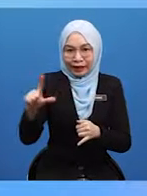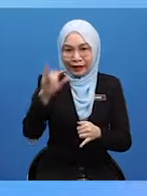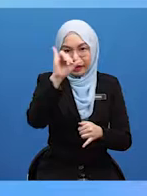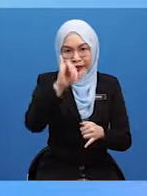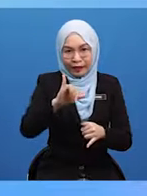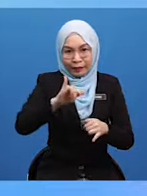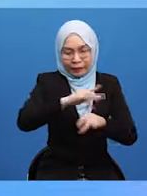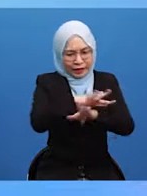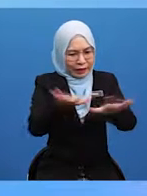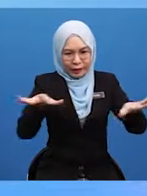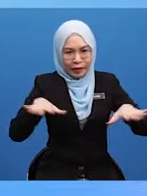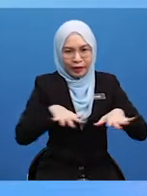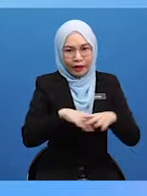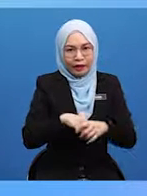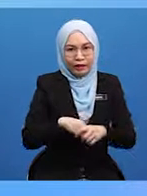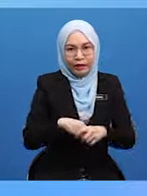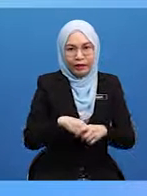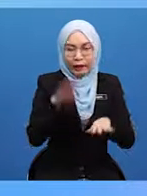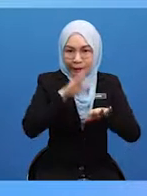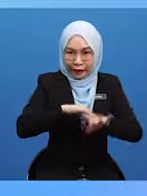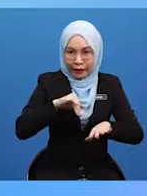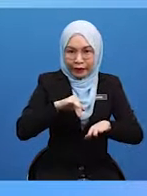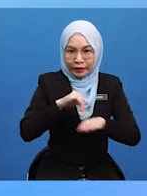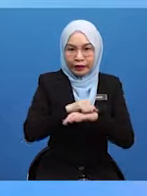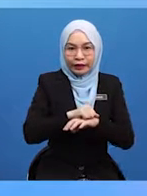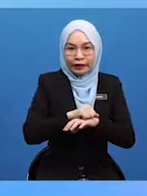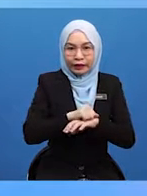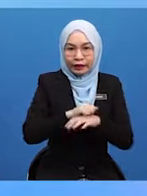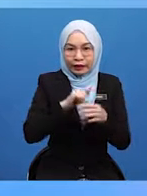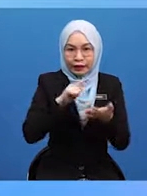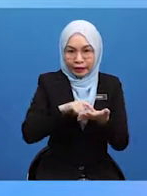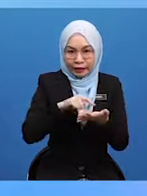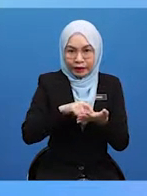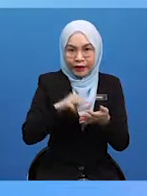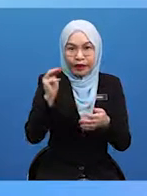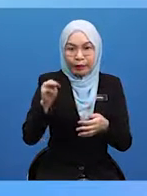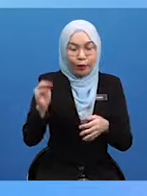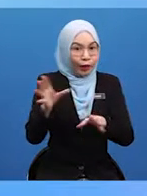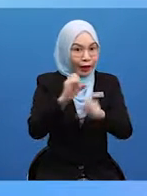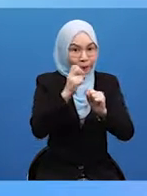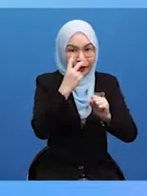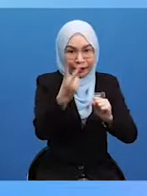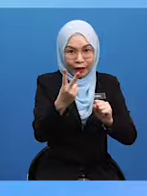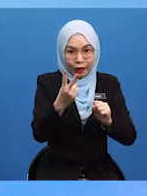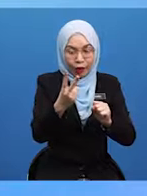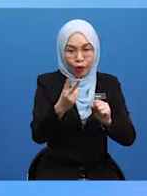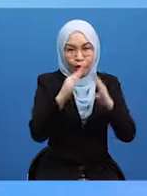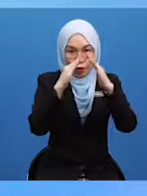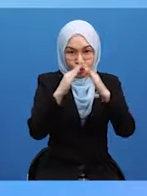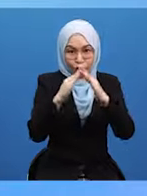berselerak. Pada pola ini, murid-murid dapat lihat rumah dan bangunan tidak